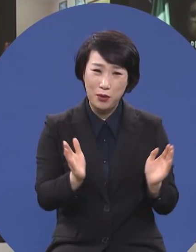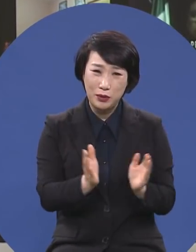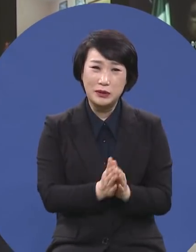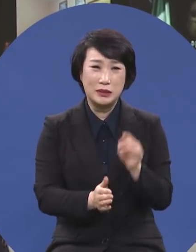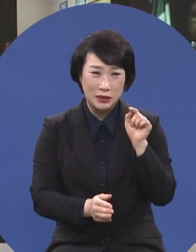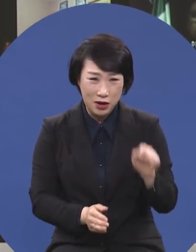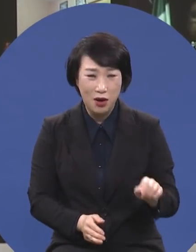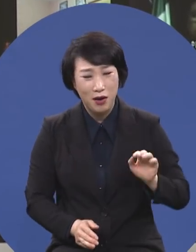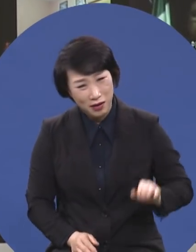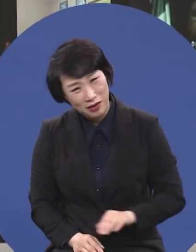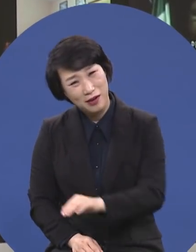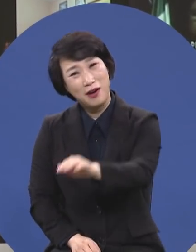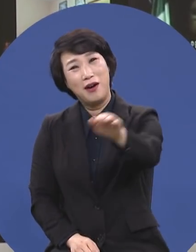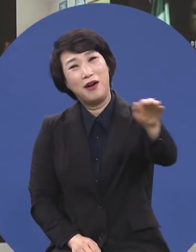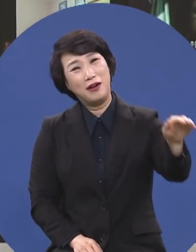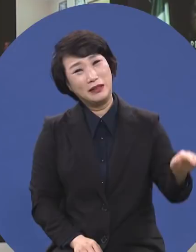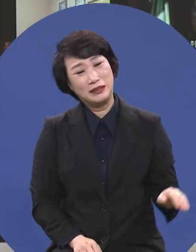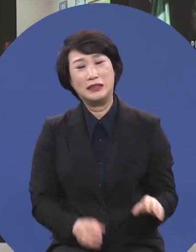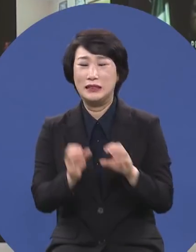모든